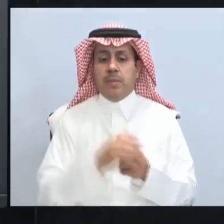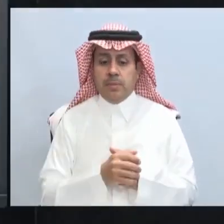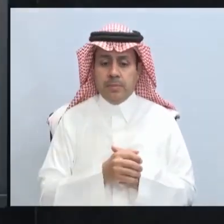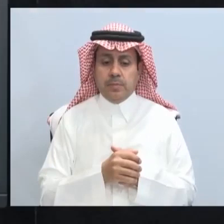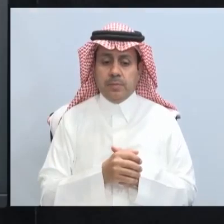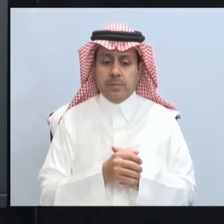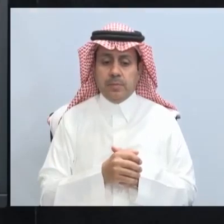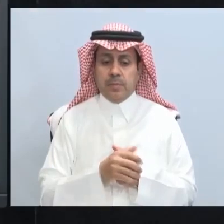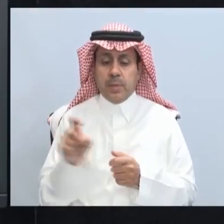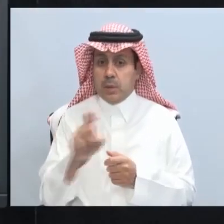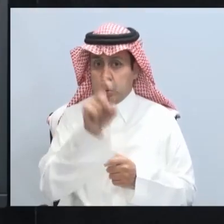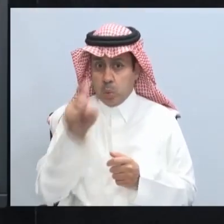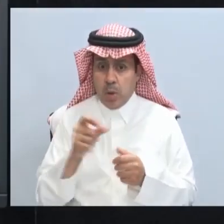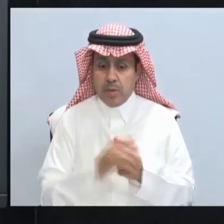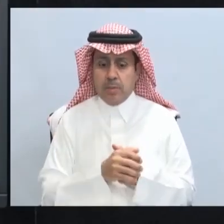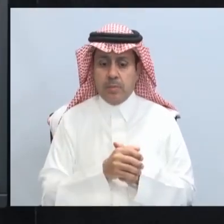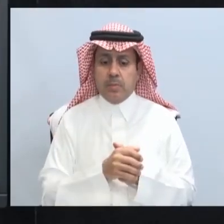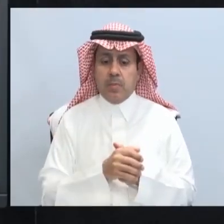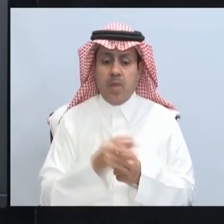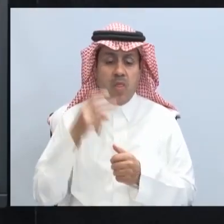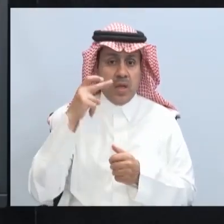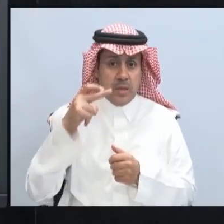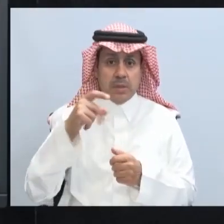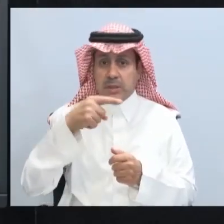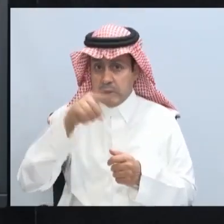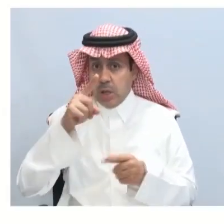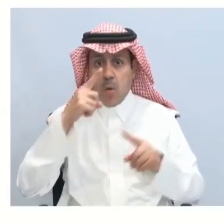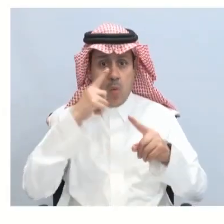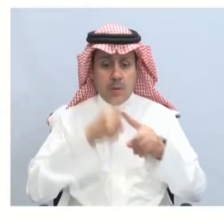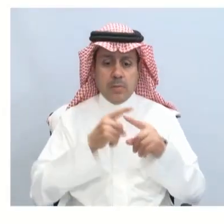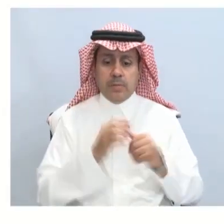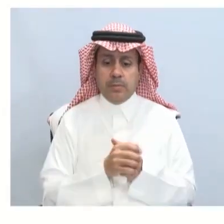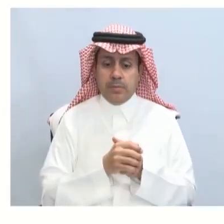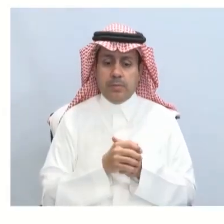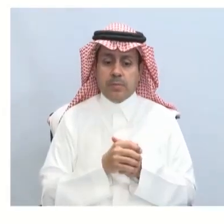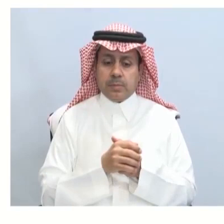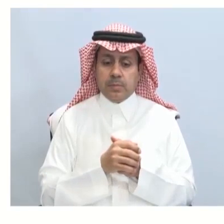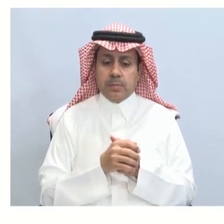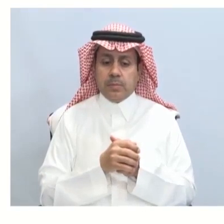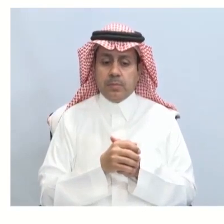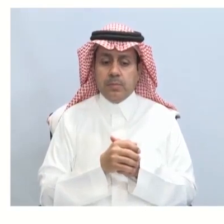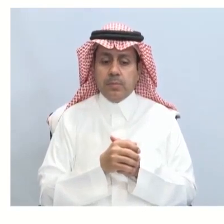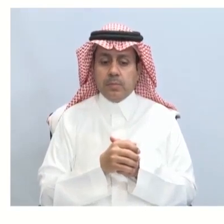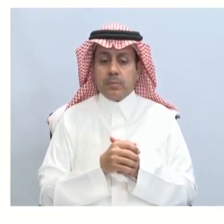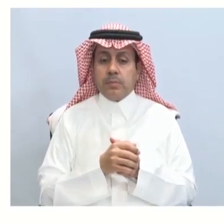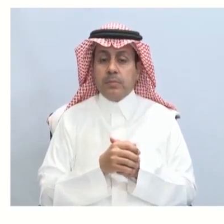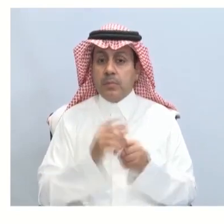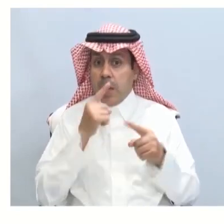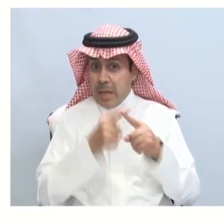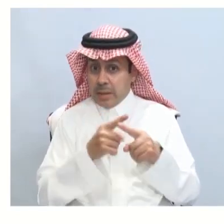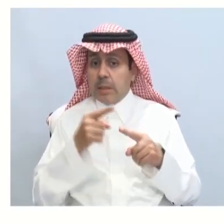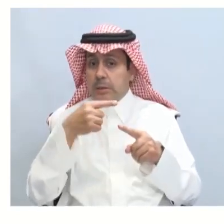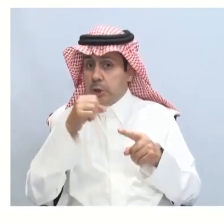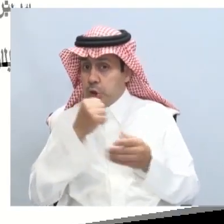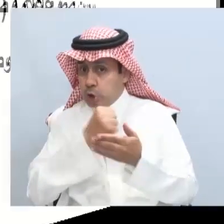السابعه ثم مع السؤال الذي امامكم ضع علامه صح او خطا امام العباره المناسبه وصحح الخطا